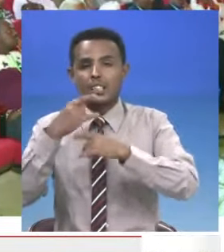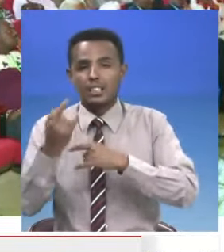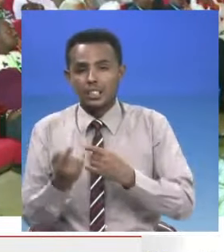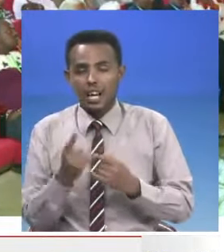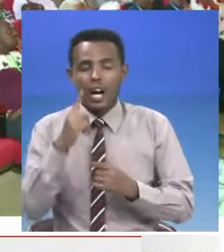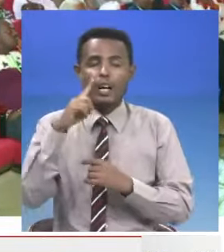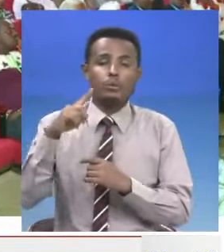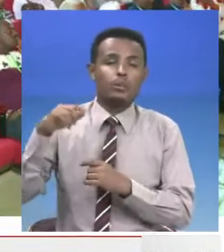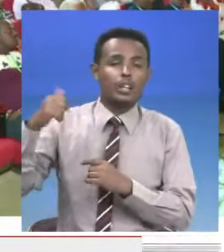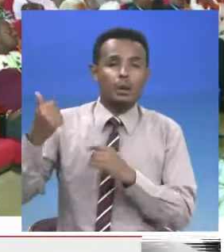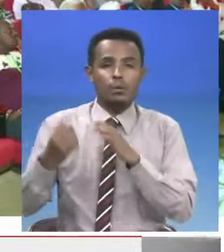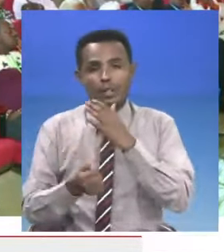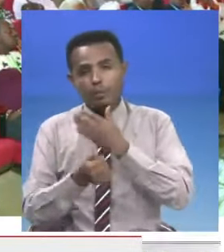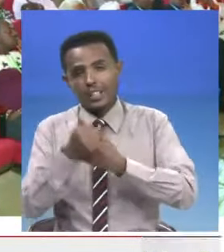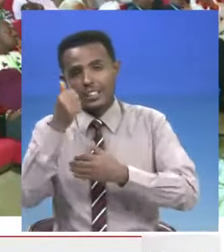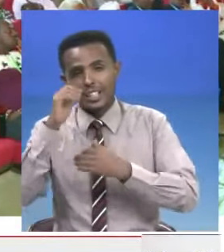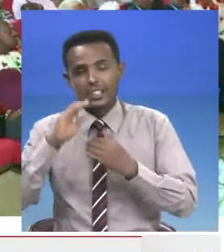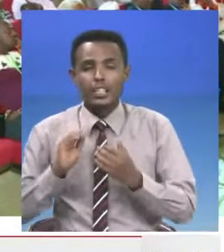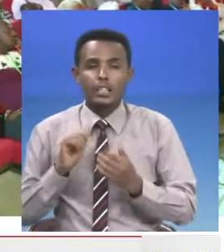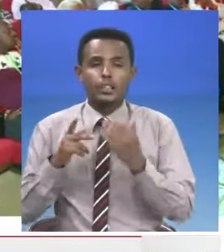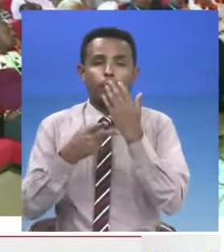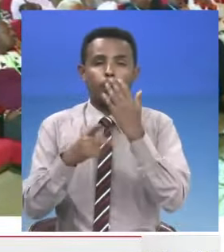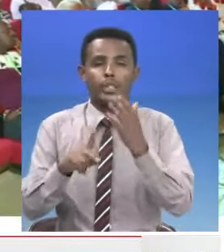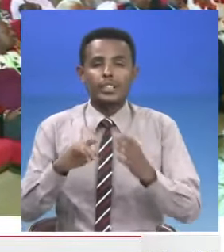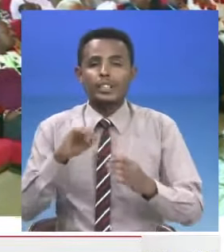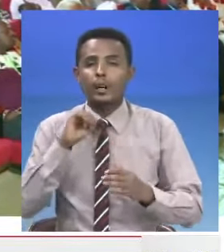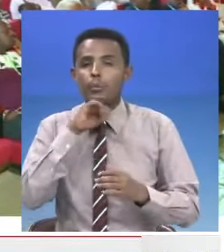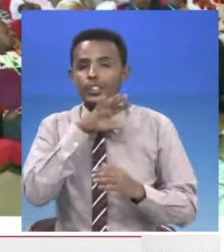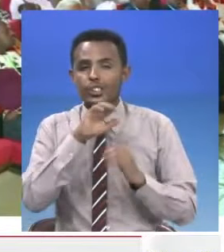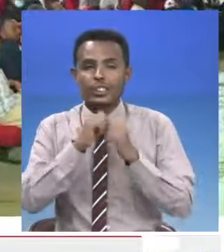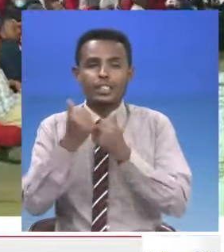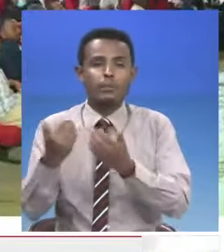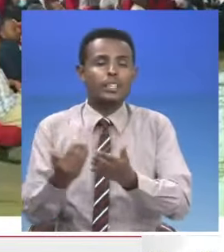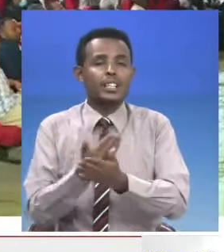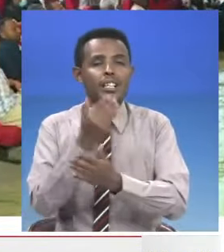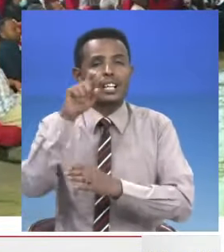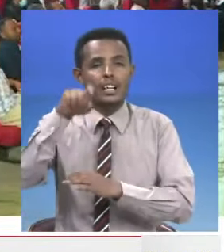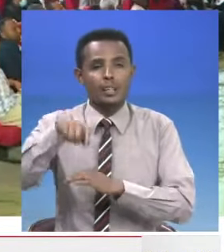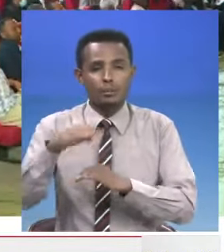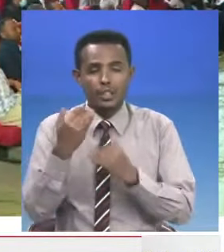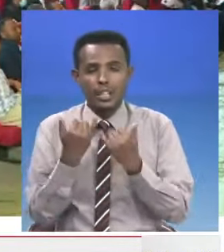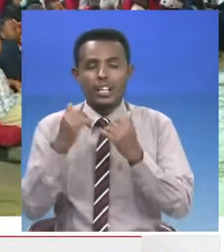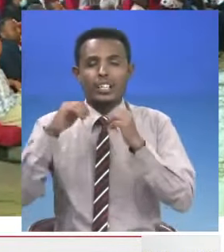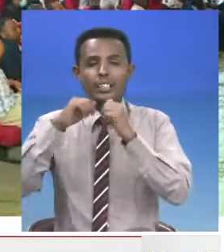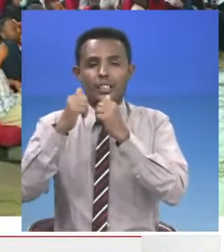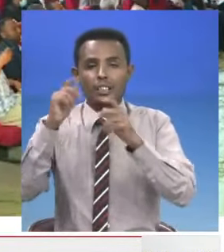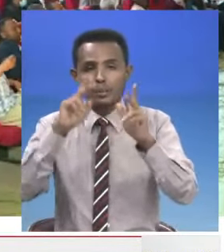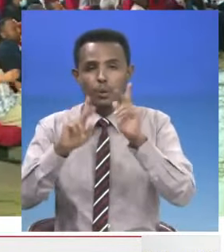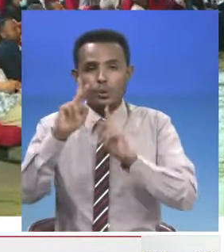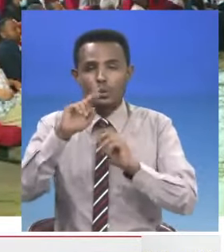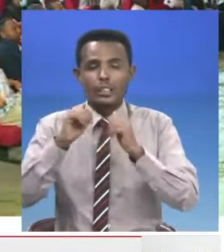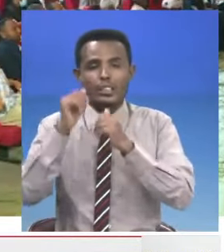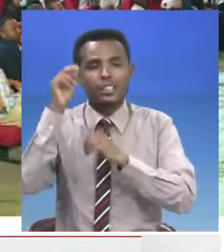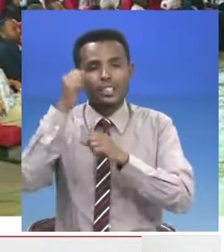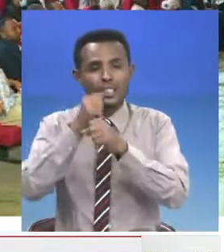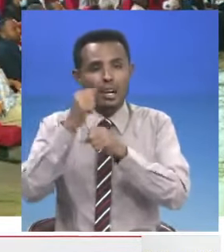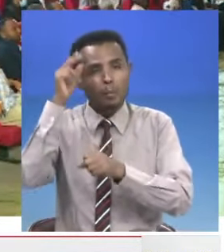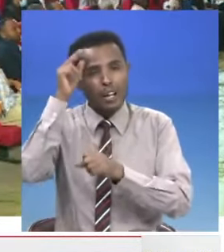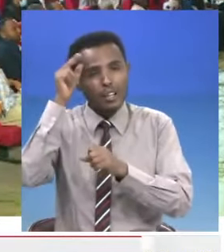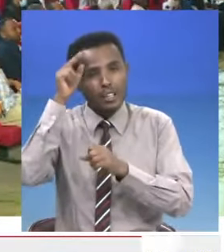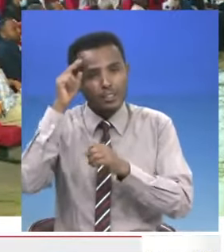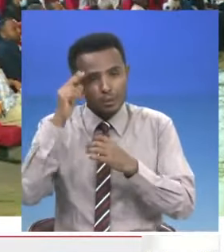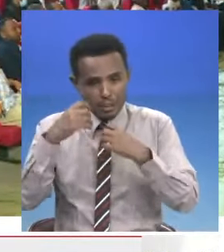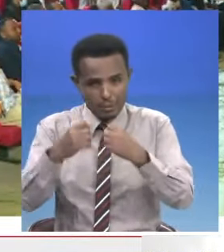አንዱን አንዱ የማጥቃት የፖለቲካ ብልሽት እንዴት መጠገን አለብን፣ ህዝቦቿም የስራ ባህላቸውን በማጠናከር